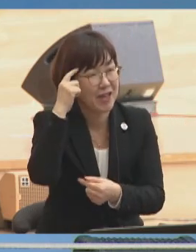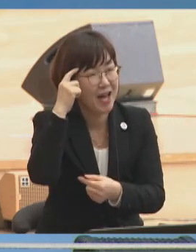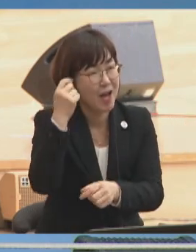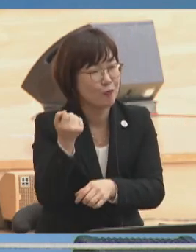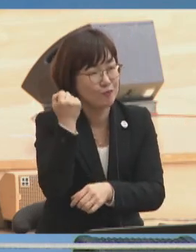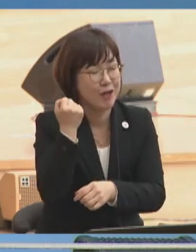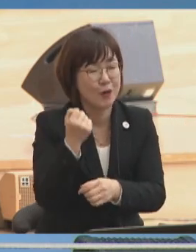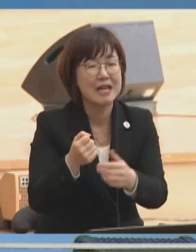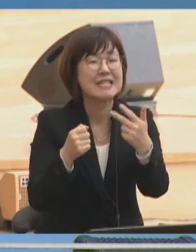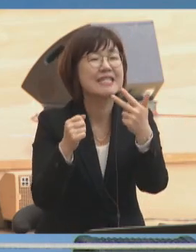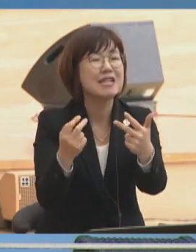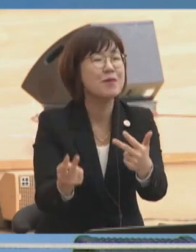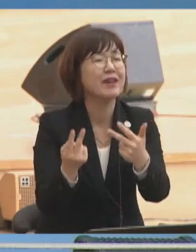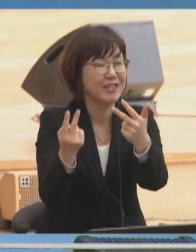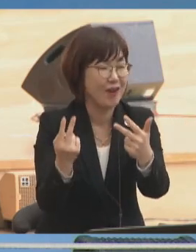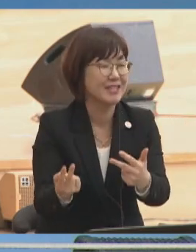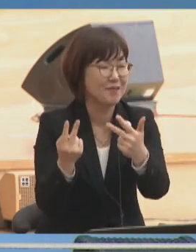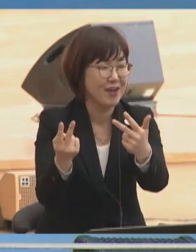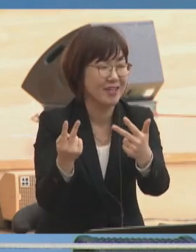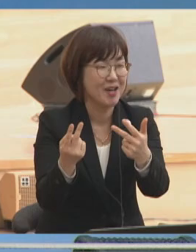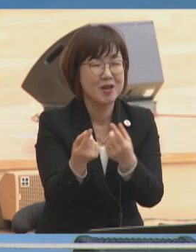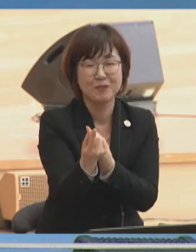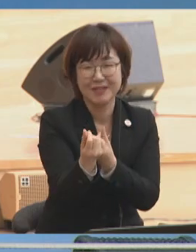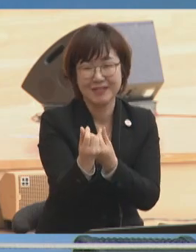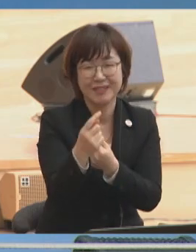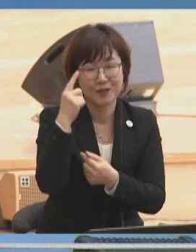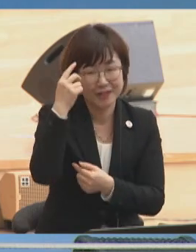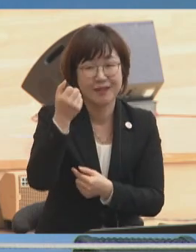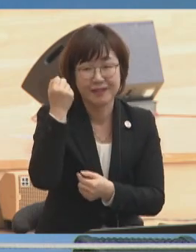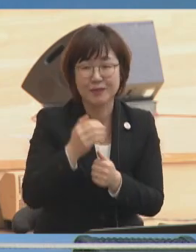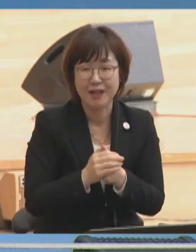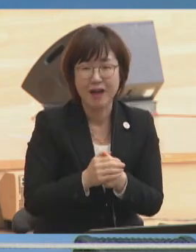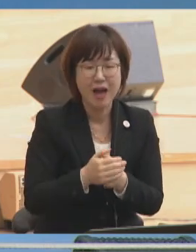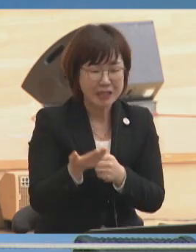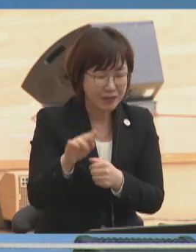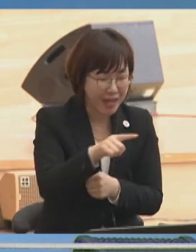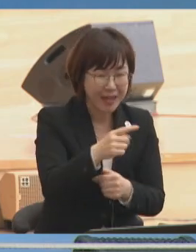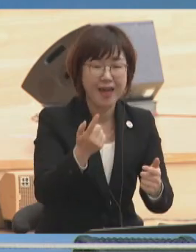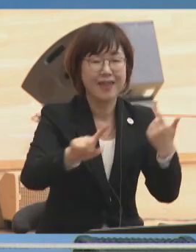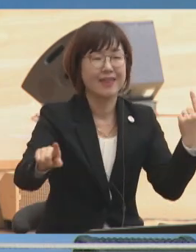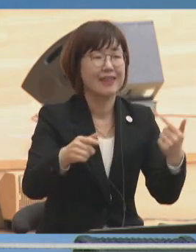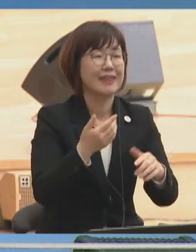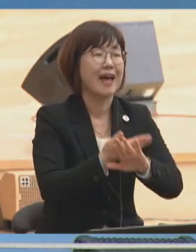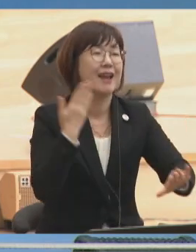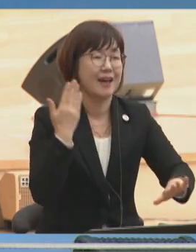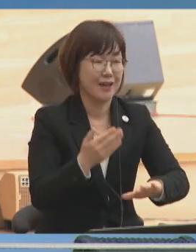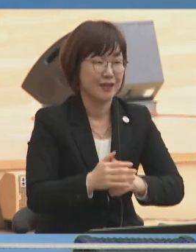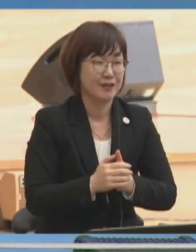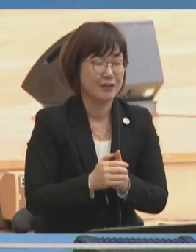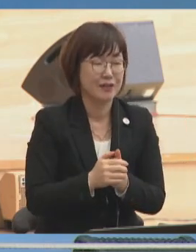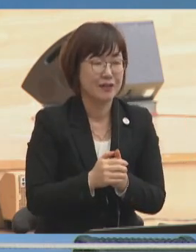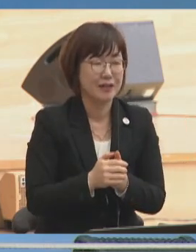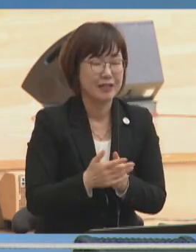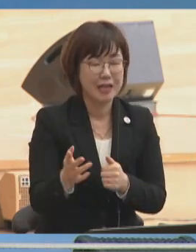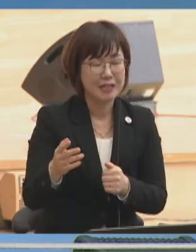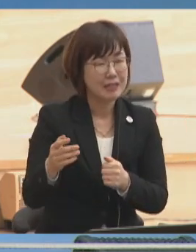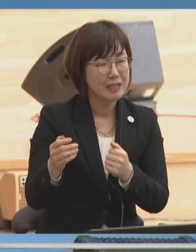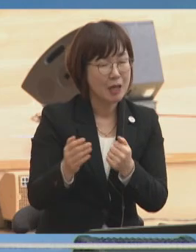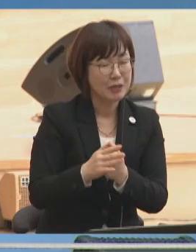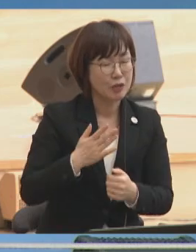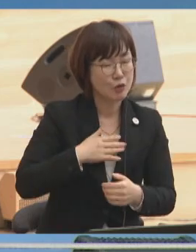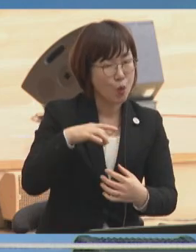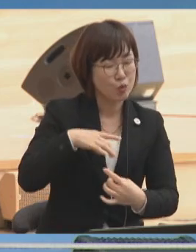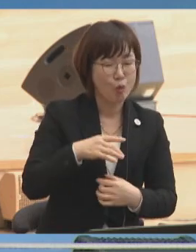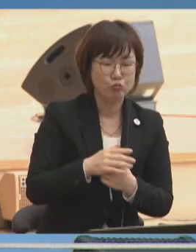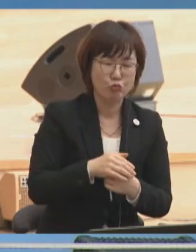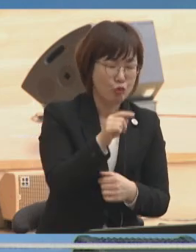익숙한 거예요. 칠병이어 자동이야, 칠병이어. 근데 그게 아니라는 거예요. 그래도 저는 속으로 뭐라고 생각해요?